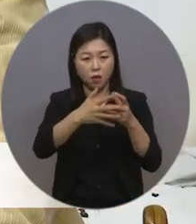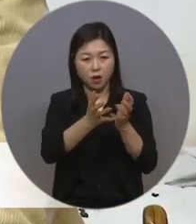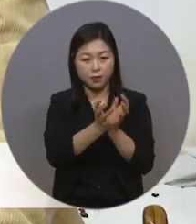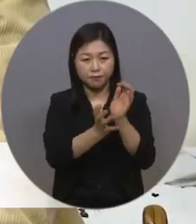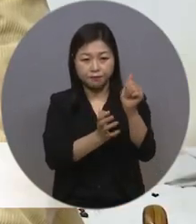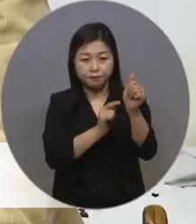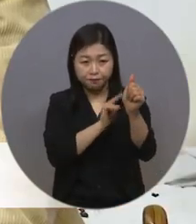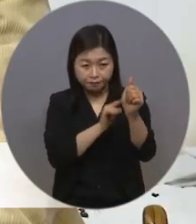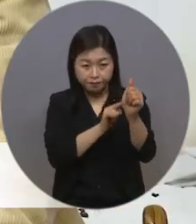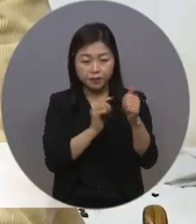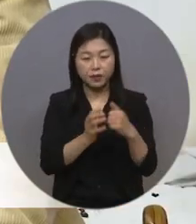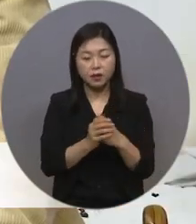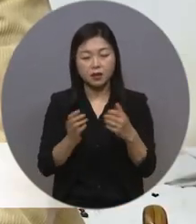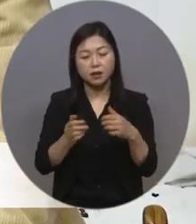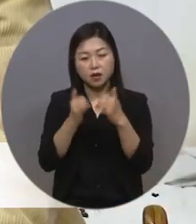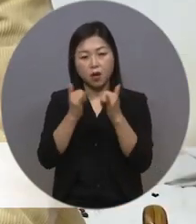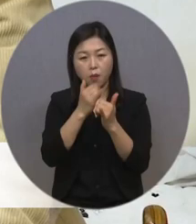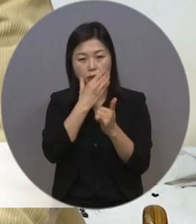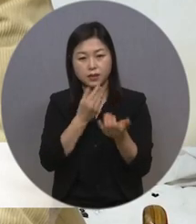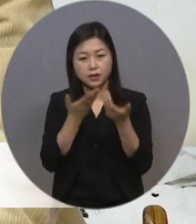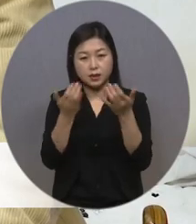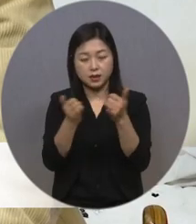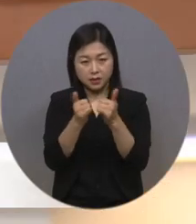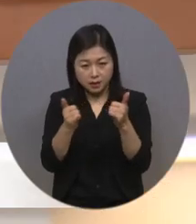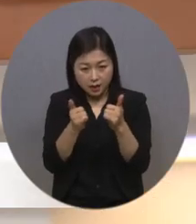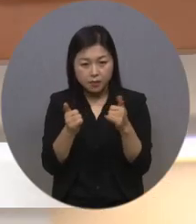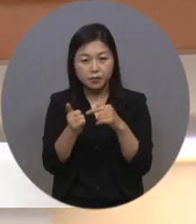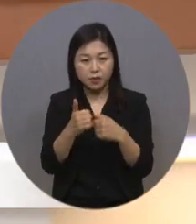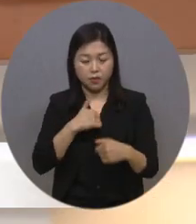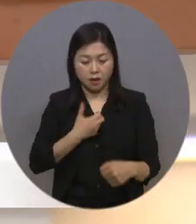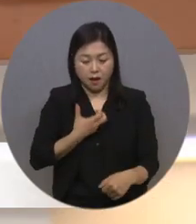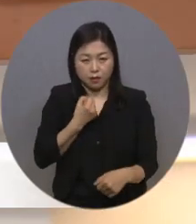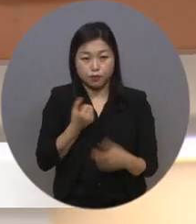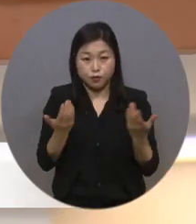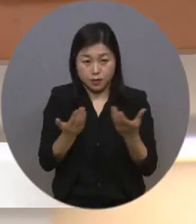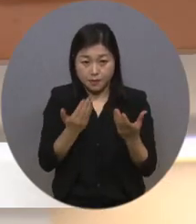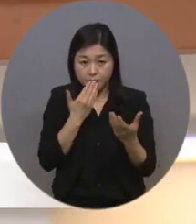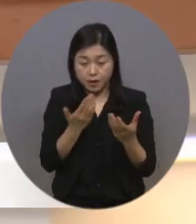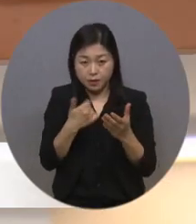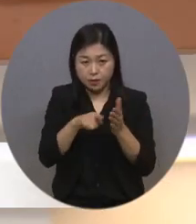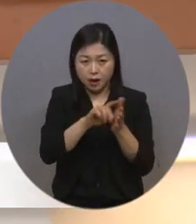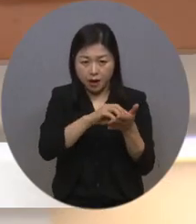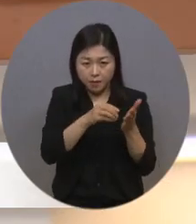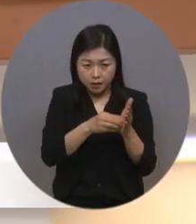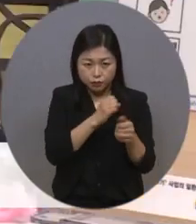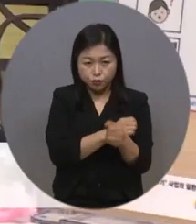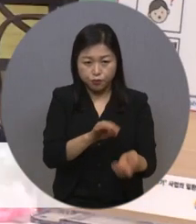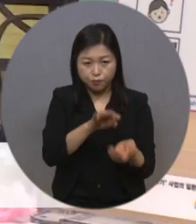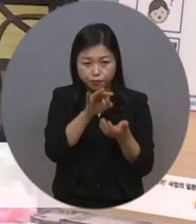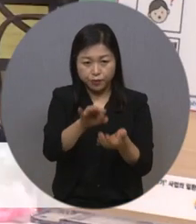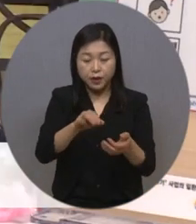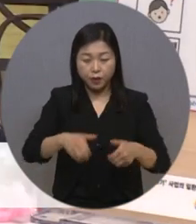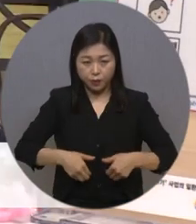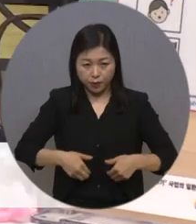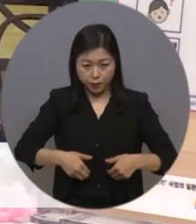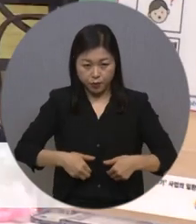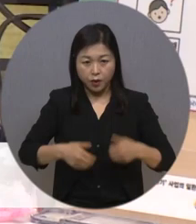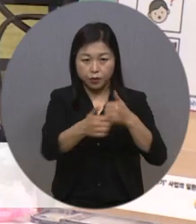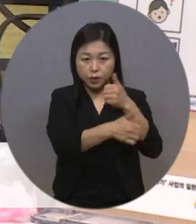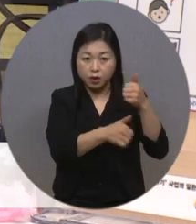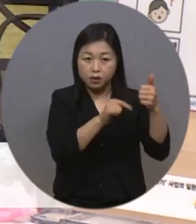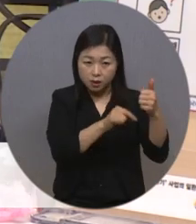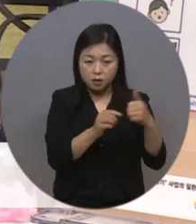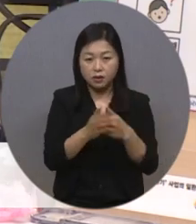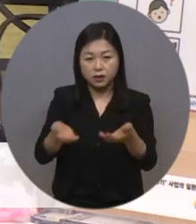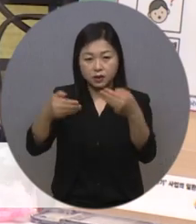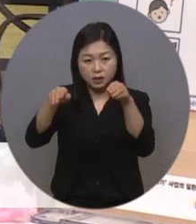사회복지시설 종사자분들이 자부심을 갖고 일할 수 있도록 적정 수준의 보상은 꼭 필요하다며 위원회를 통해 시설